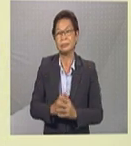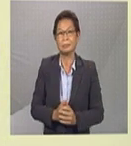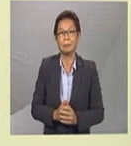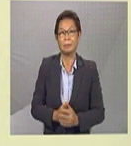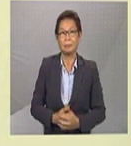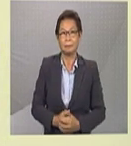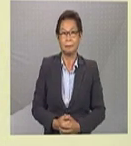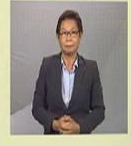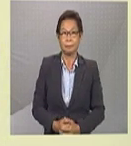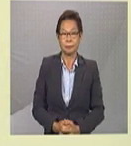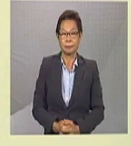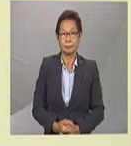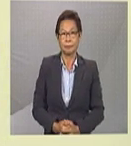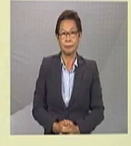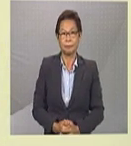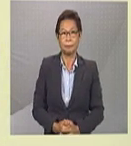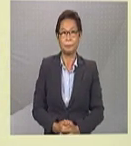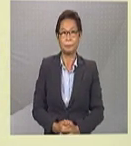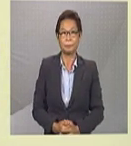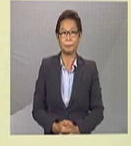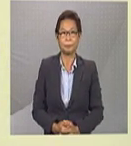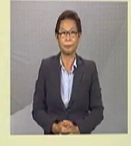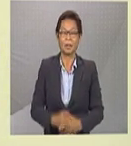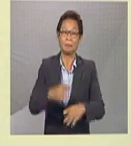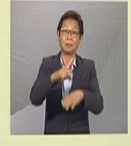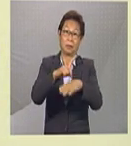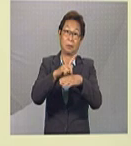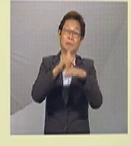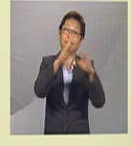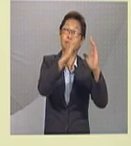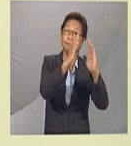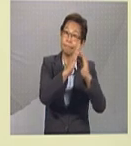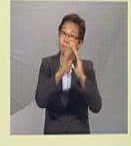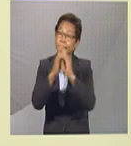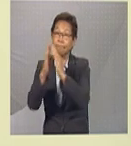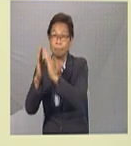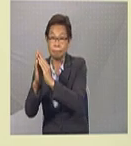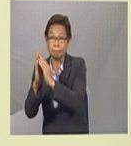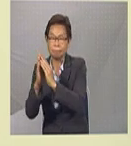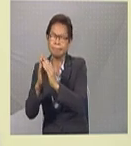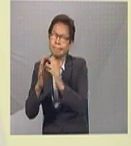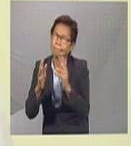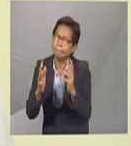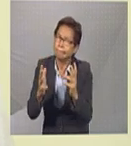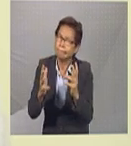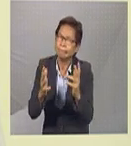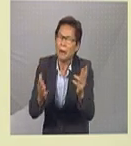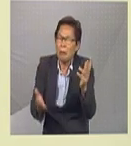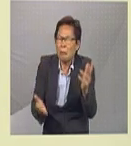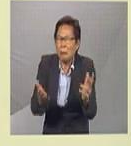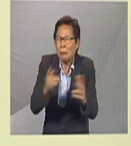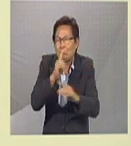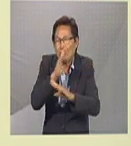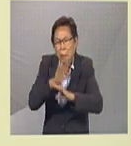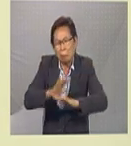Dari segi keadaan di bandar-bandar, keadaannya mungkin agak lengang